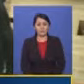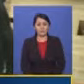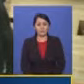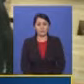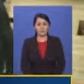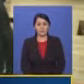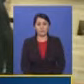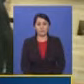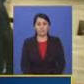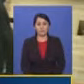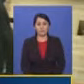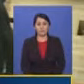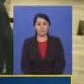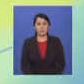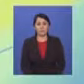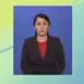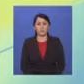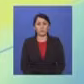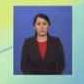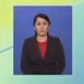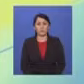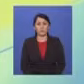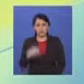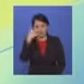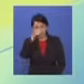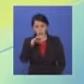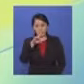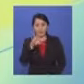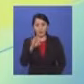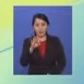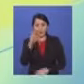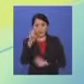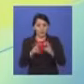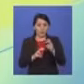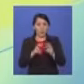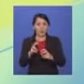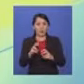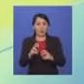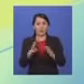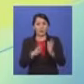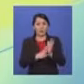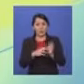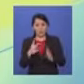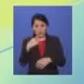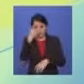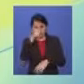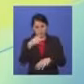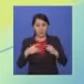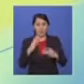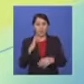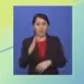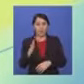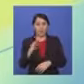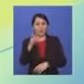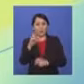Райымбек Бегужаев, жаңалықтар қызметі. Биыл Киров атындағы зауыт акционерлік қоғамы 92 жылдық мерейтойын атап өтеді. Осыған